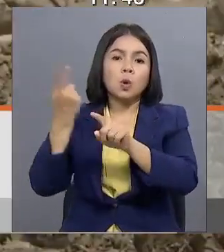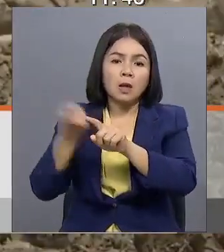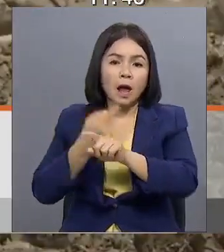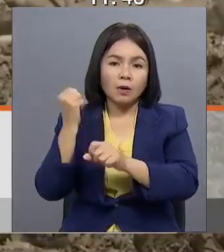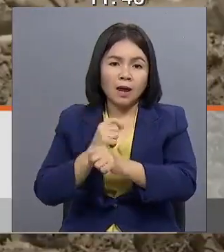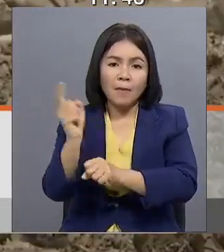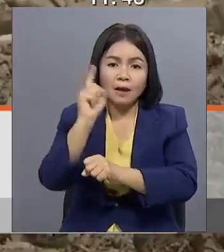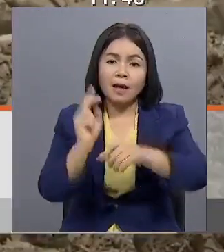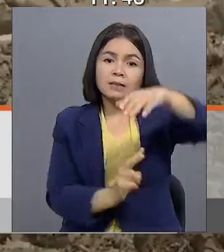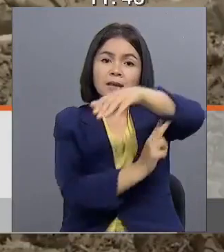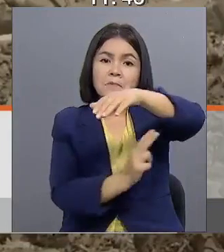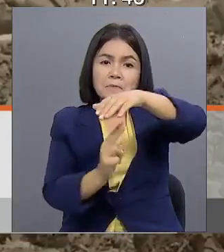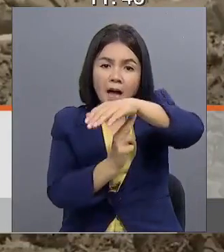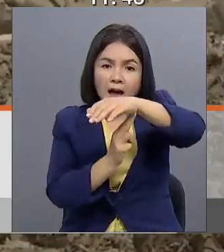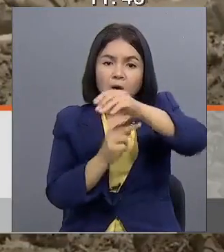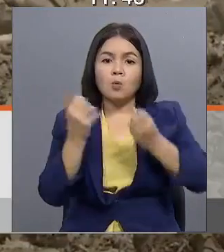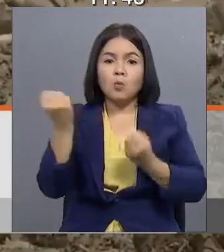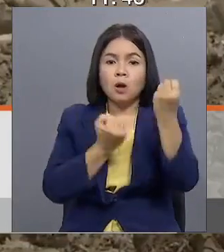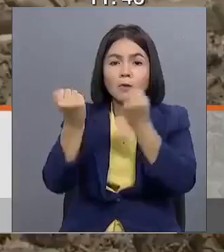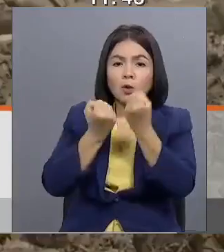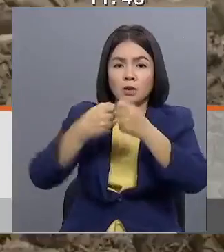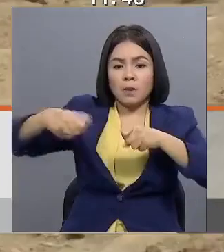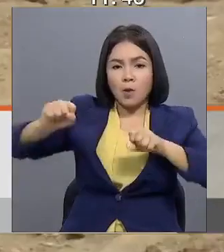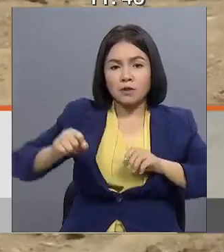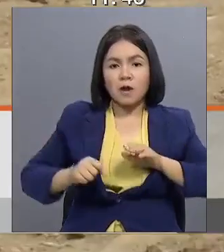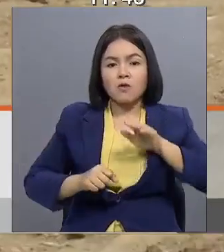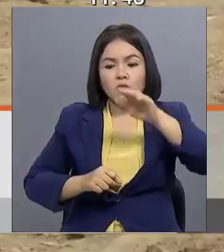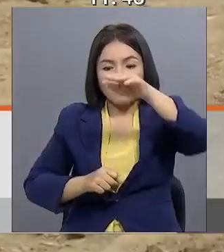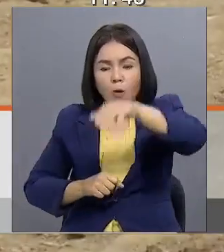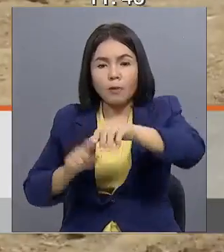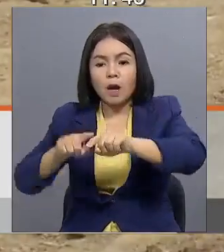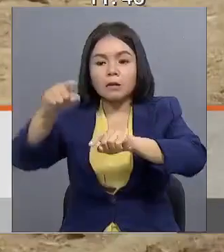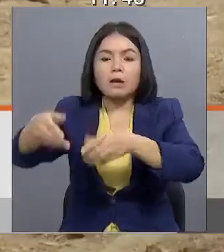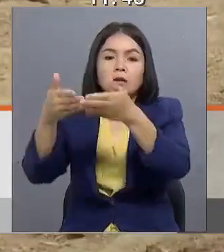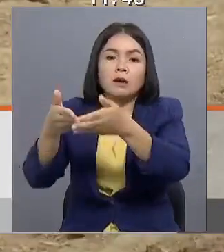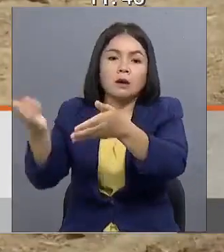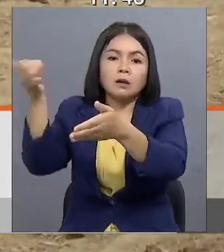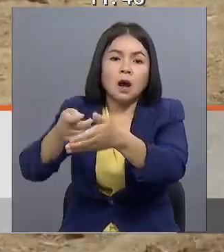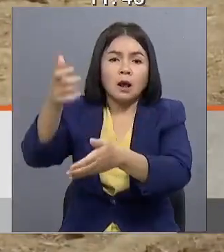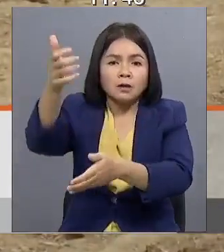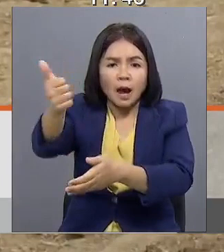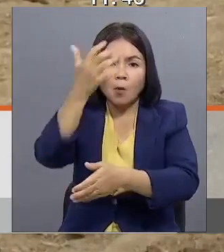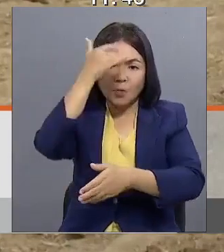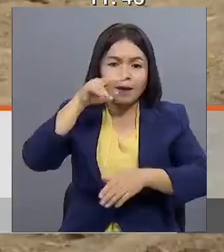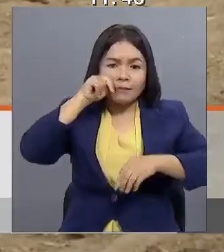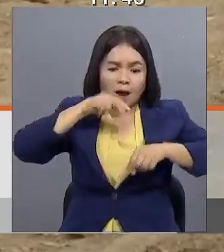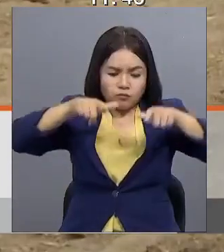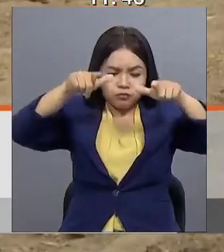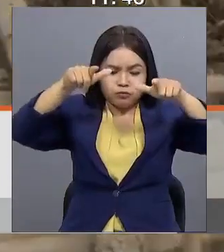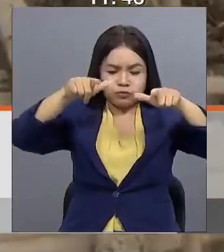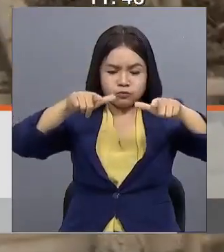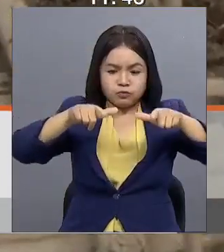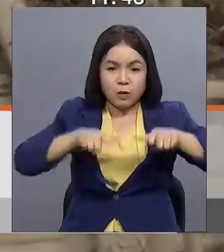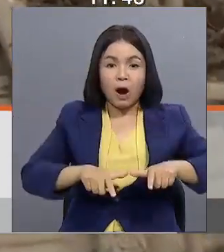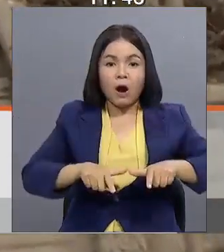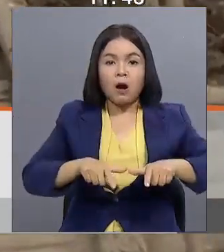พื่อให้รถยนต์สามารถข้ามฝั่งไปยังท่าเรือที่อยู่ห่างออกไปหลังจากปริมาณน้ำในแก่งก้ออ่างเก็บน้ำขนาดใหญ่พื้นที่เหนือเขื่อนภูมิพลจัง